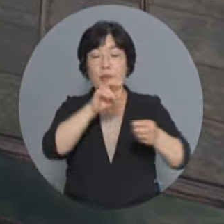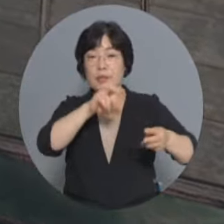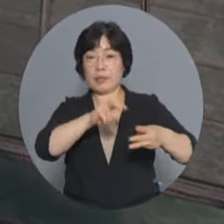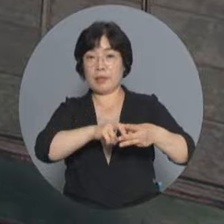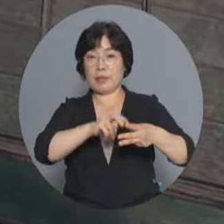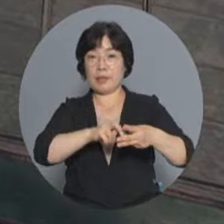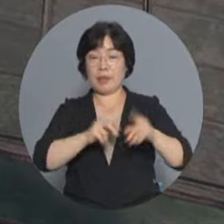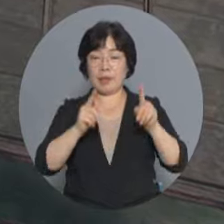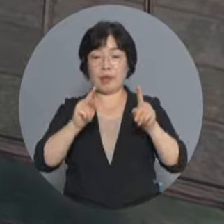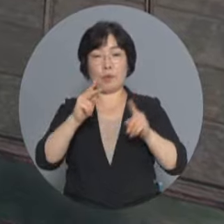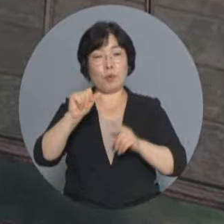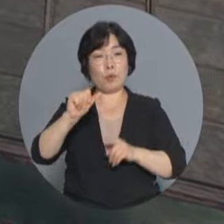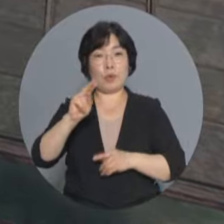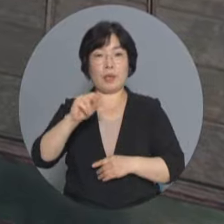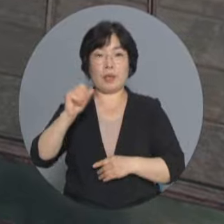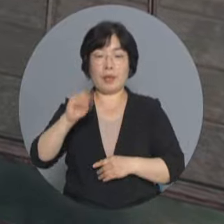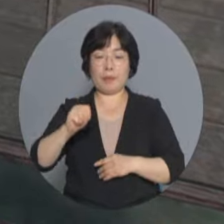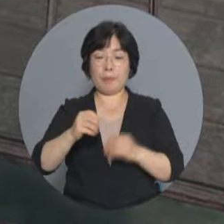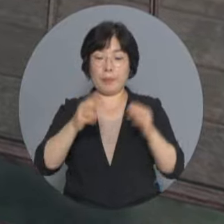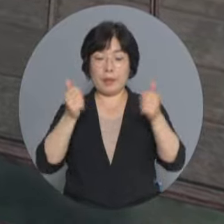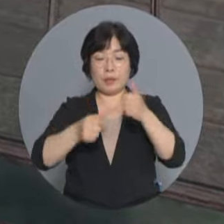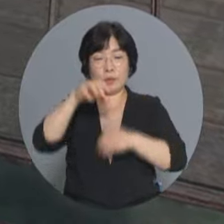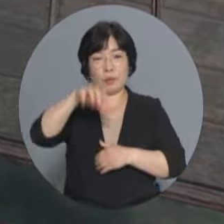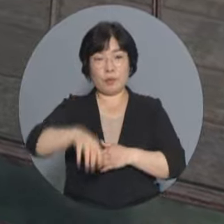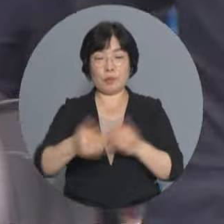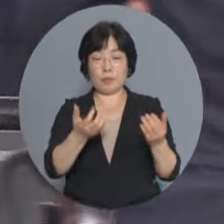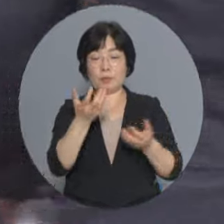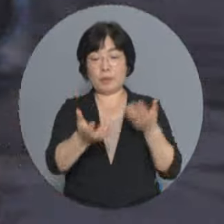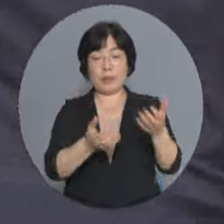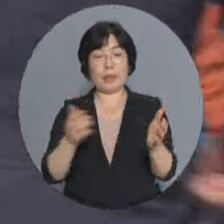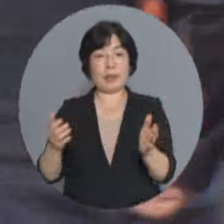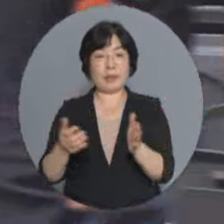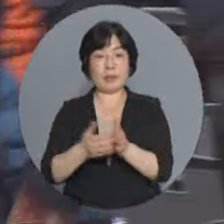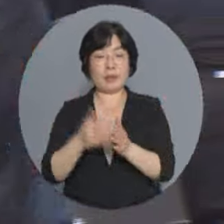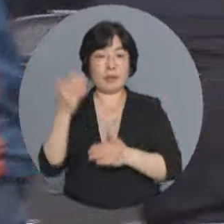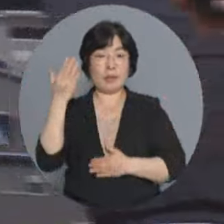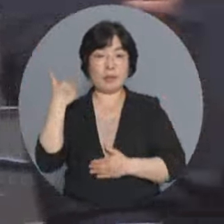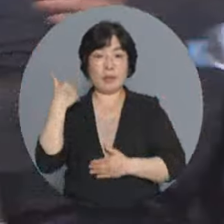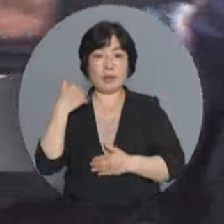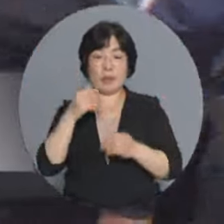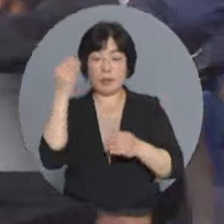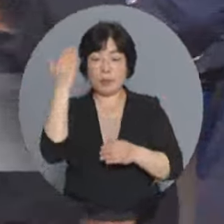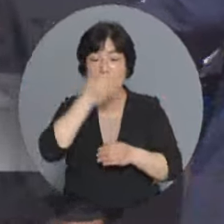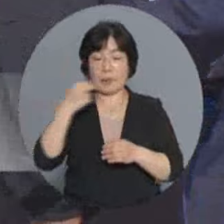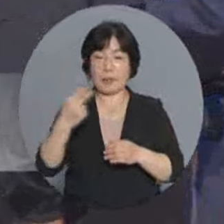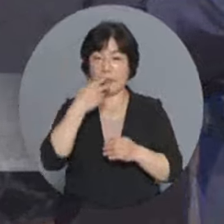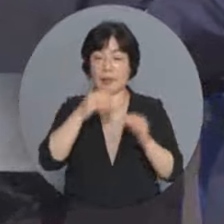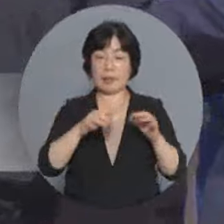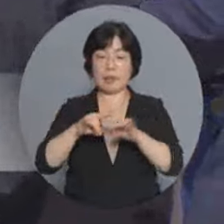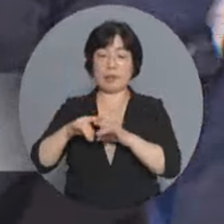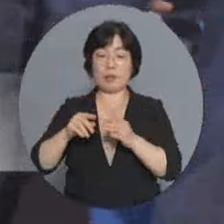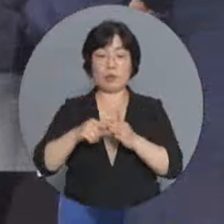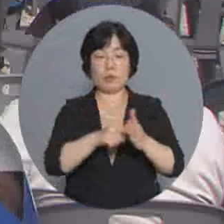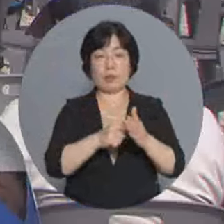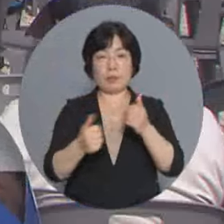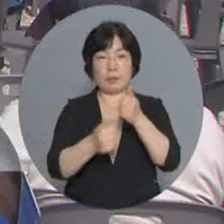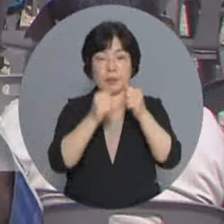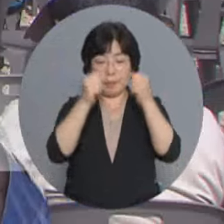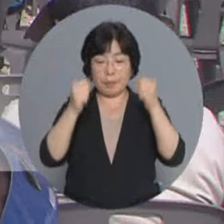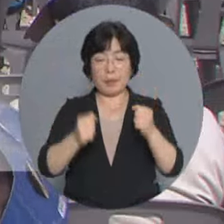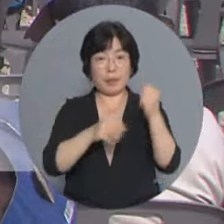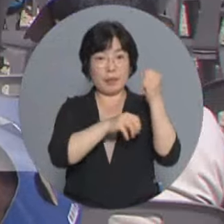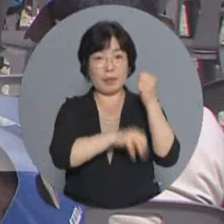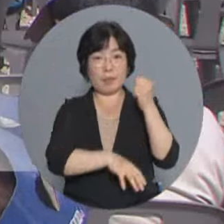지원센터, KUAM 테스트베드가 들어서 있습니다. 또 최근에는 친환경 항공기용 전기 추진 시스템 평가